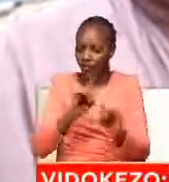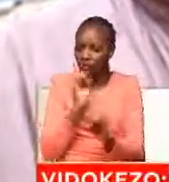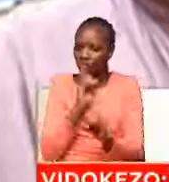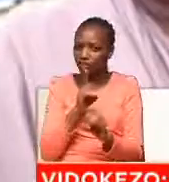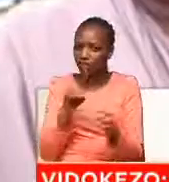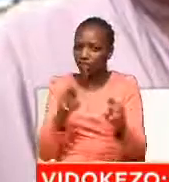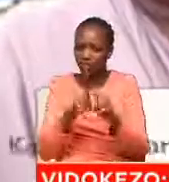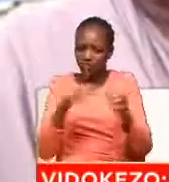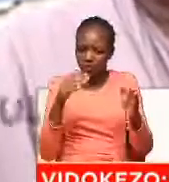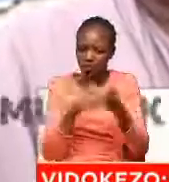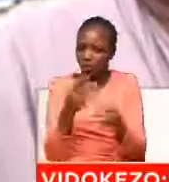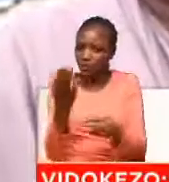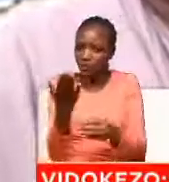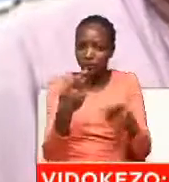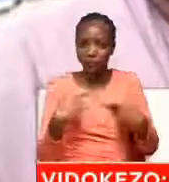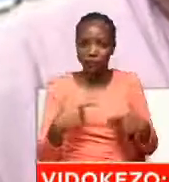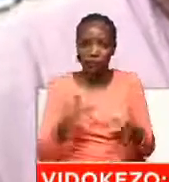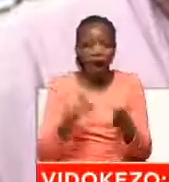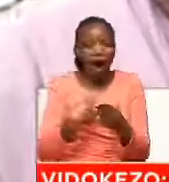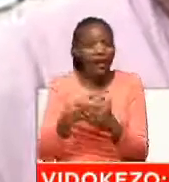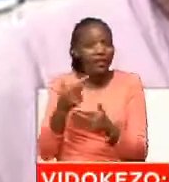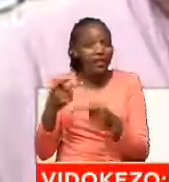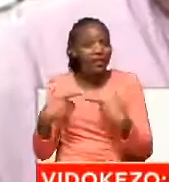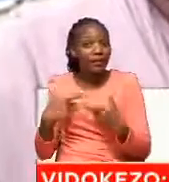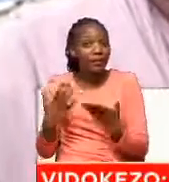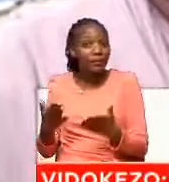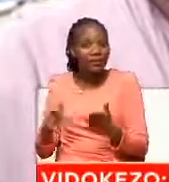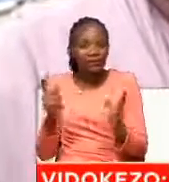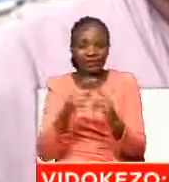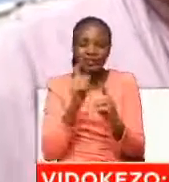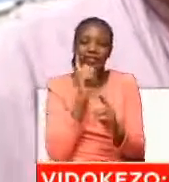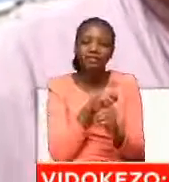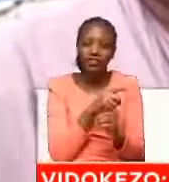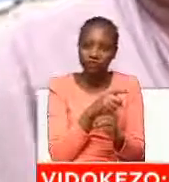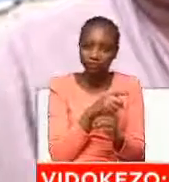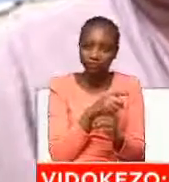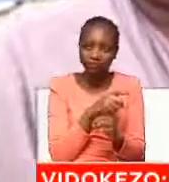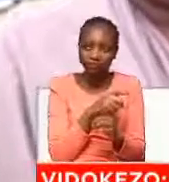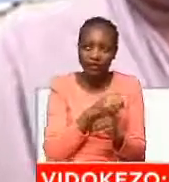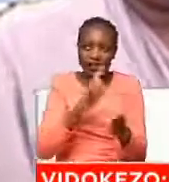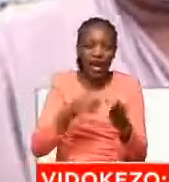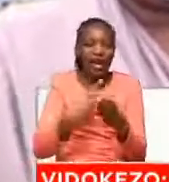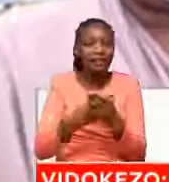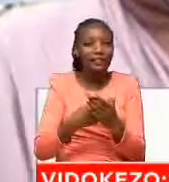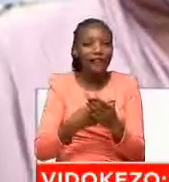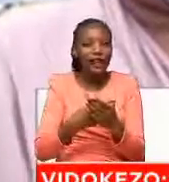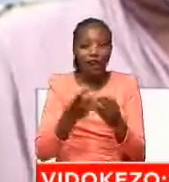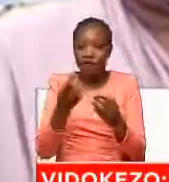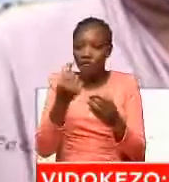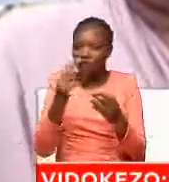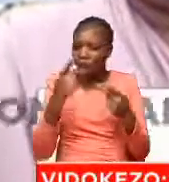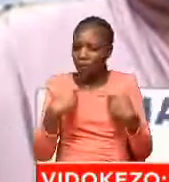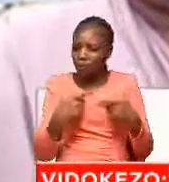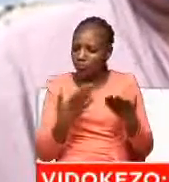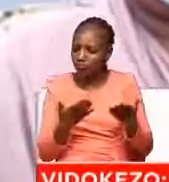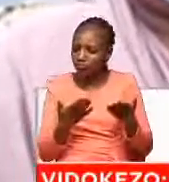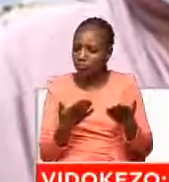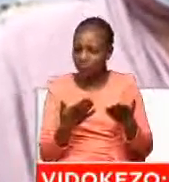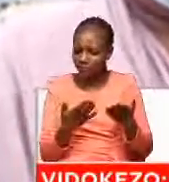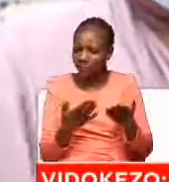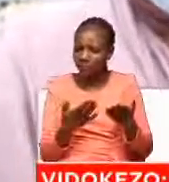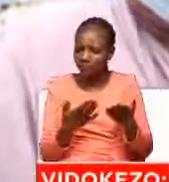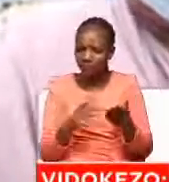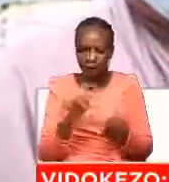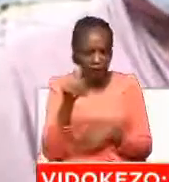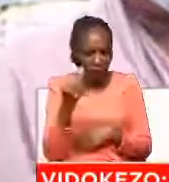hawa. Wengi wao wamepimwa na some few individuals. Ndio